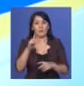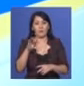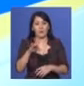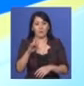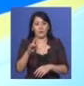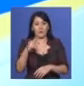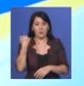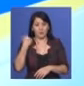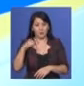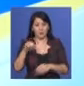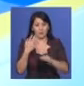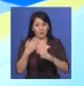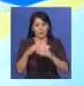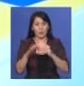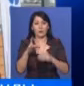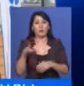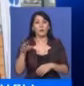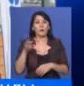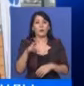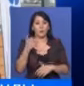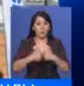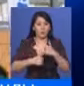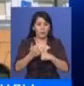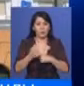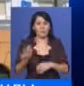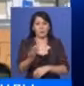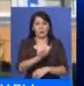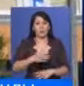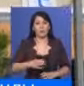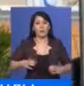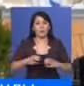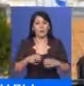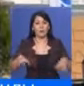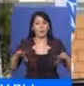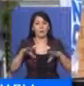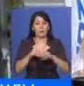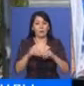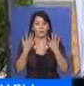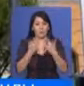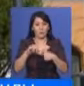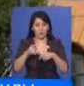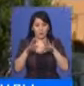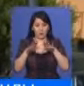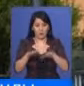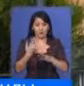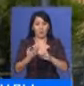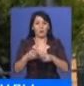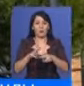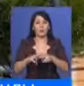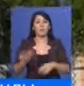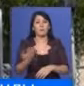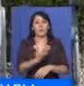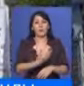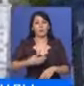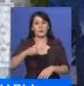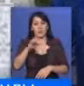Евгений Федоровтың жеңісімен аяқталды. Жарыс Румынияда өтіп, біздің құрама жалпы командалық есепте бірінші орынға жайғасты.